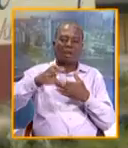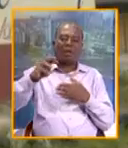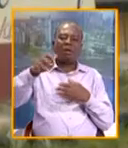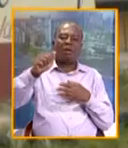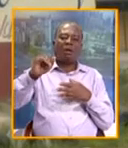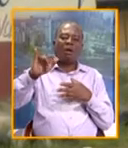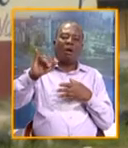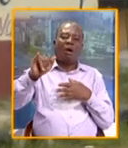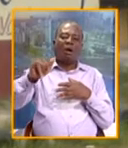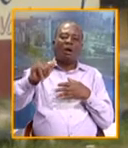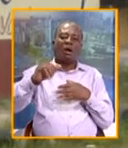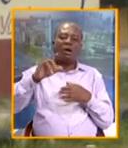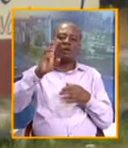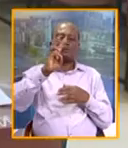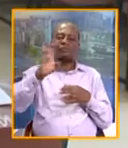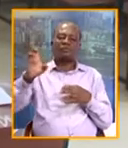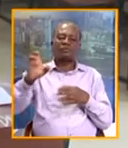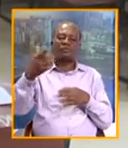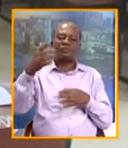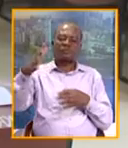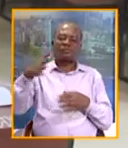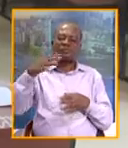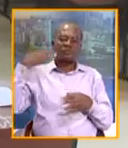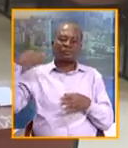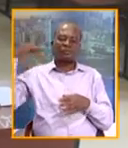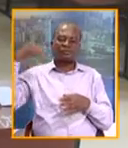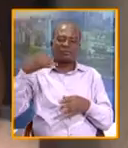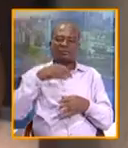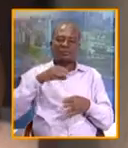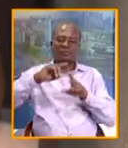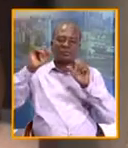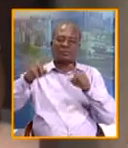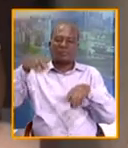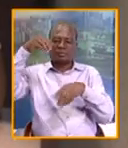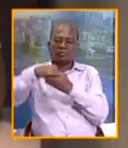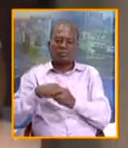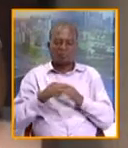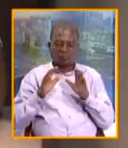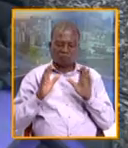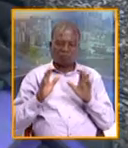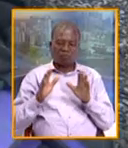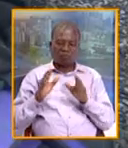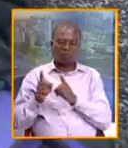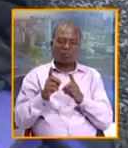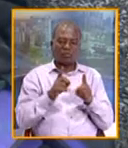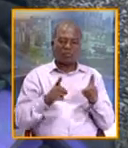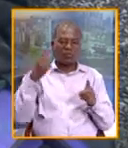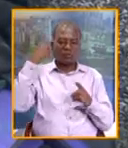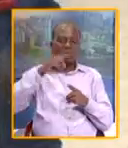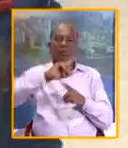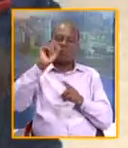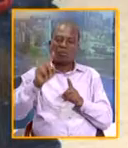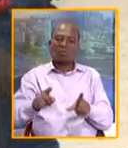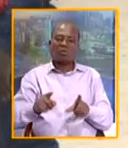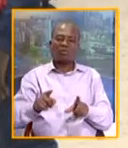six ans qu'ils candidat donc de son sens si libre compose dans la quiétude des dispositions pour un examen